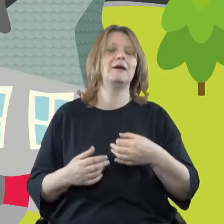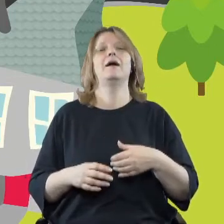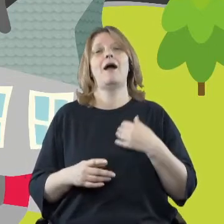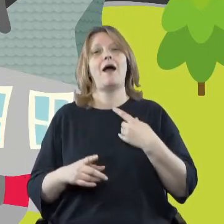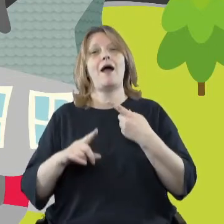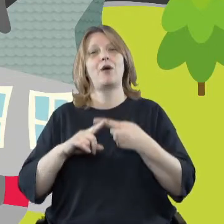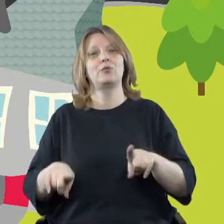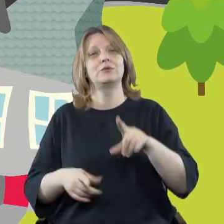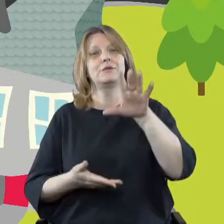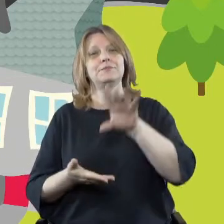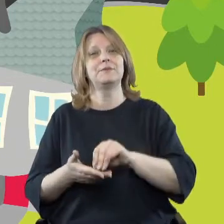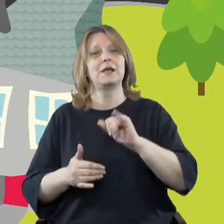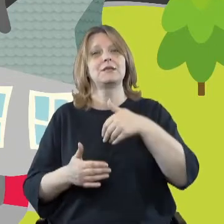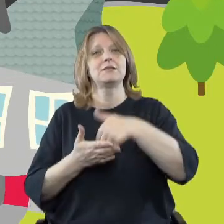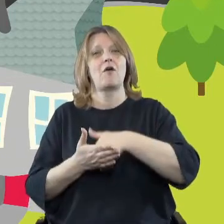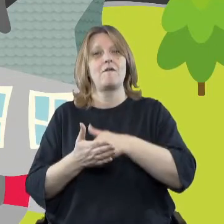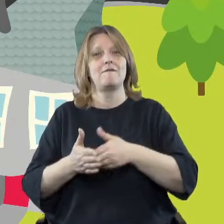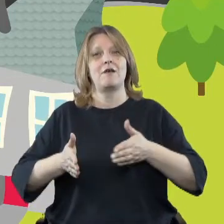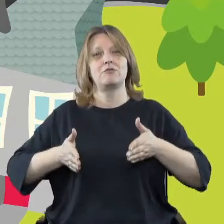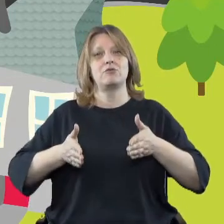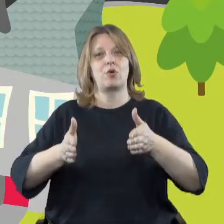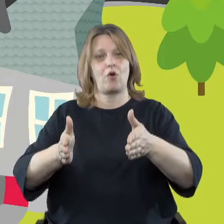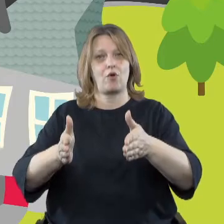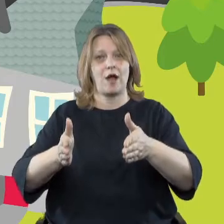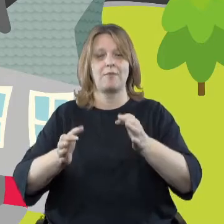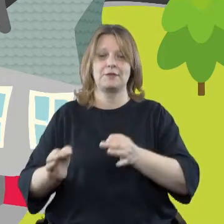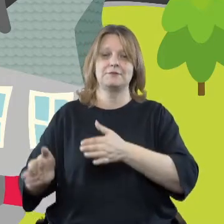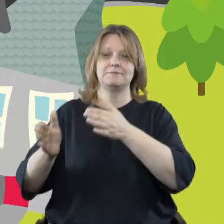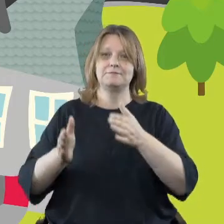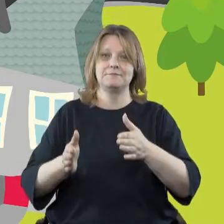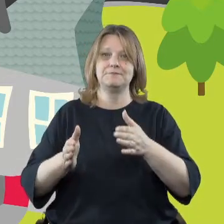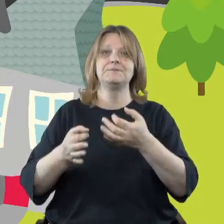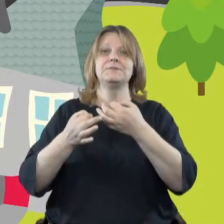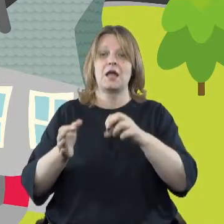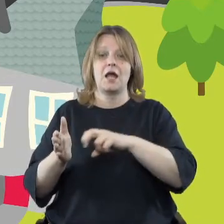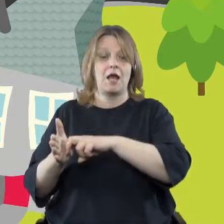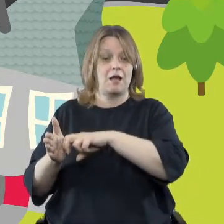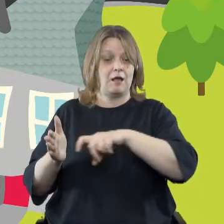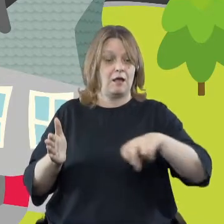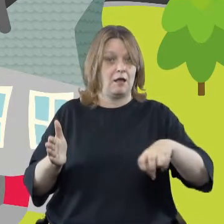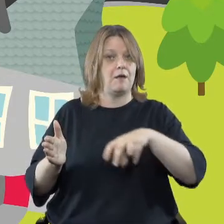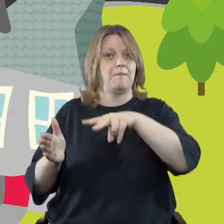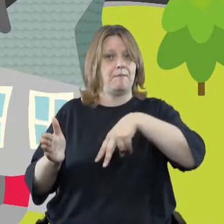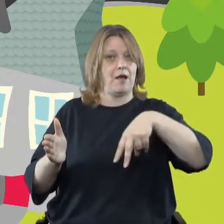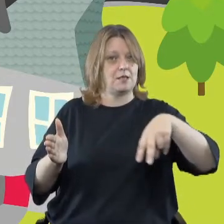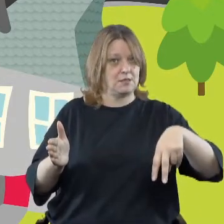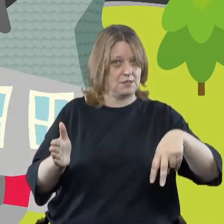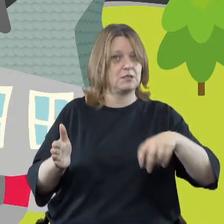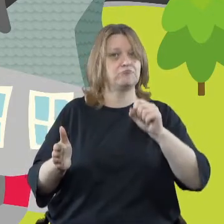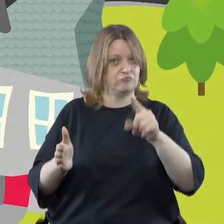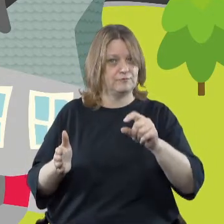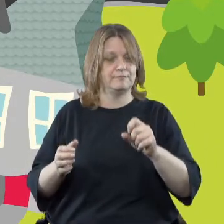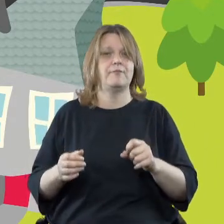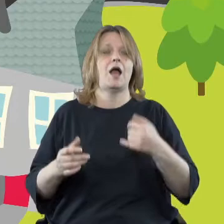krótkie podsumowanie, jak zachowywać się na drodze, czyli to, o czym mówiliśmy. Przechodzimy przez ulicę w miejscach do tego wyznaczonych. Nosimy wieczorami